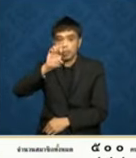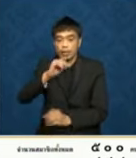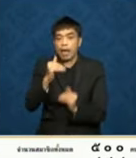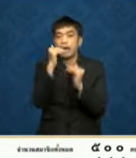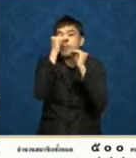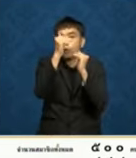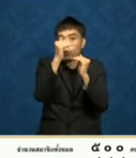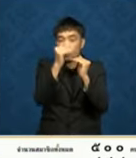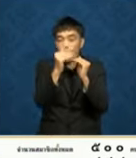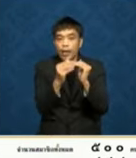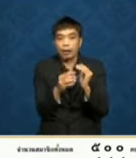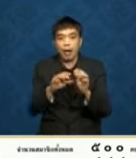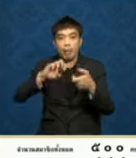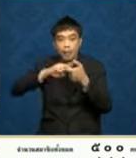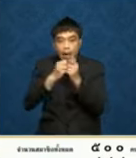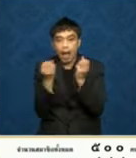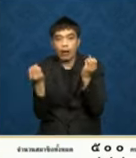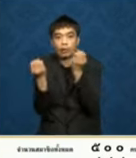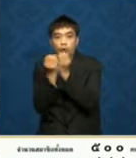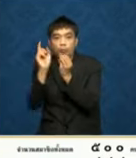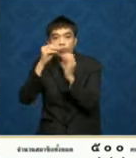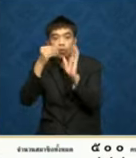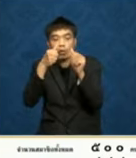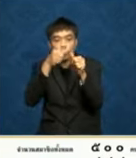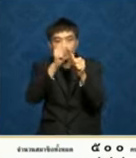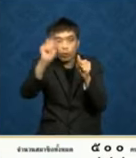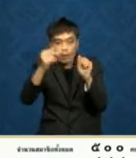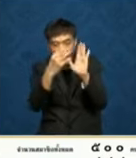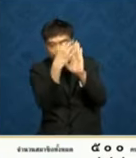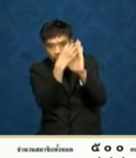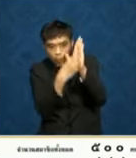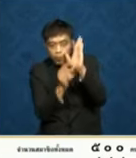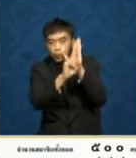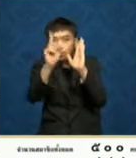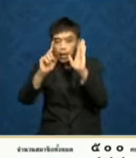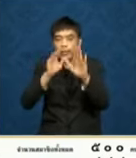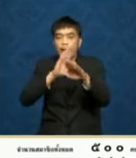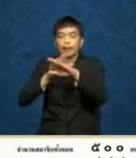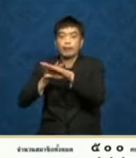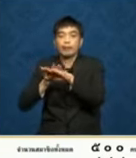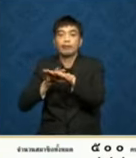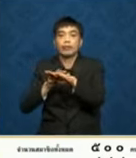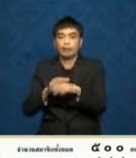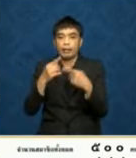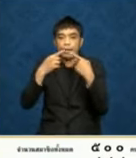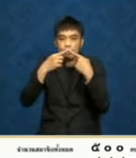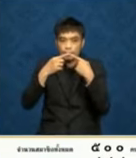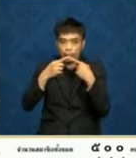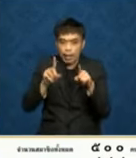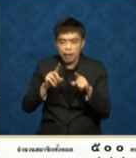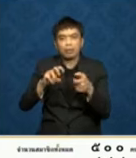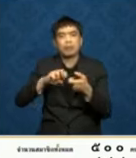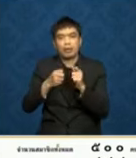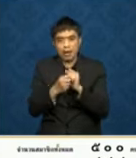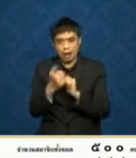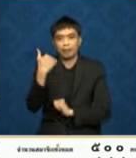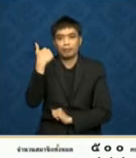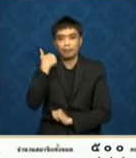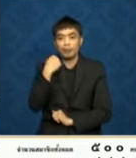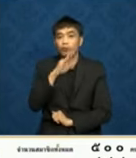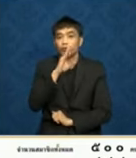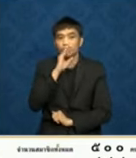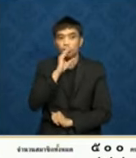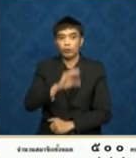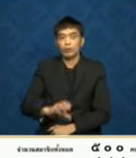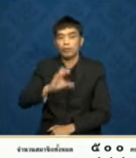ก็ระบุระดัภัยในทางกลบกันครัถามผเชวชาญหลายท่านครัมนอาจก่อให้เกิดปัหาด้ซ้ำพอถ้ares